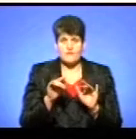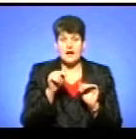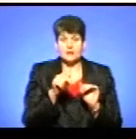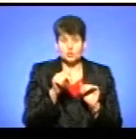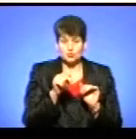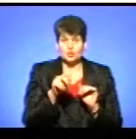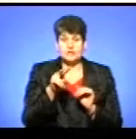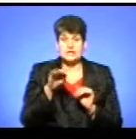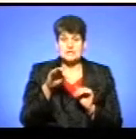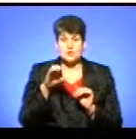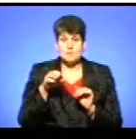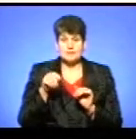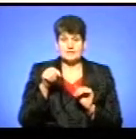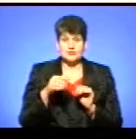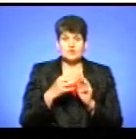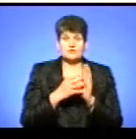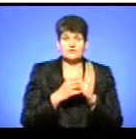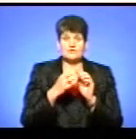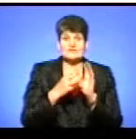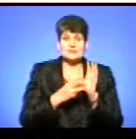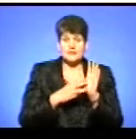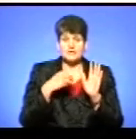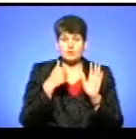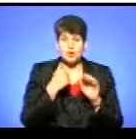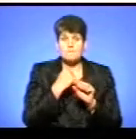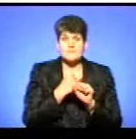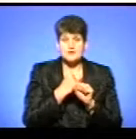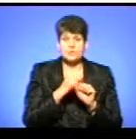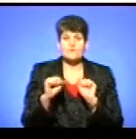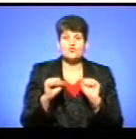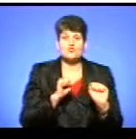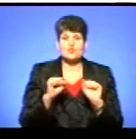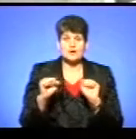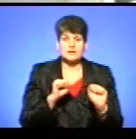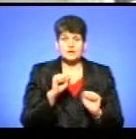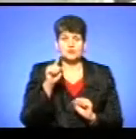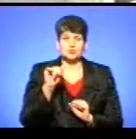у листопаді 1918 року працював уряд ЗУНР.